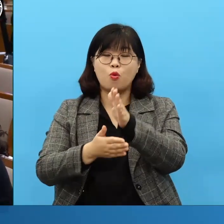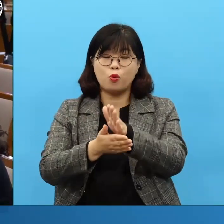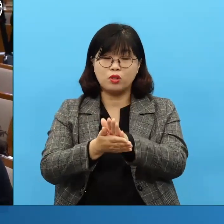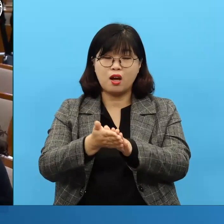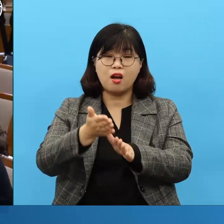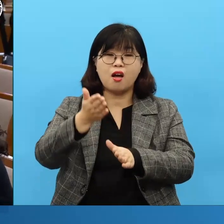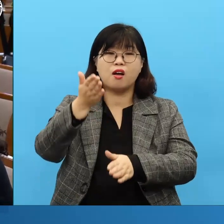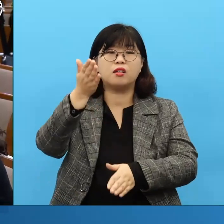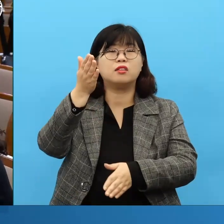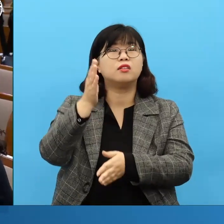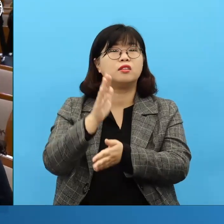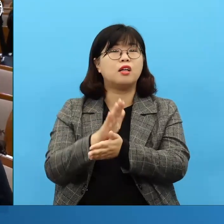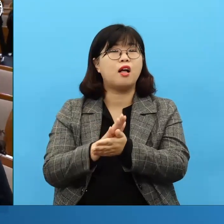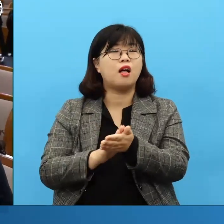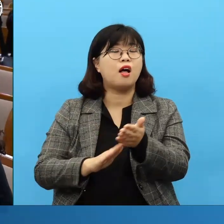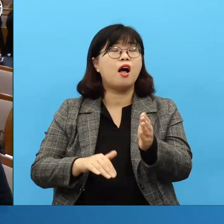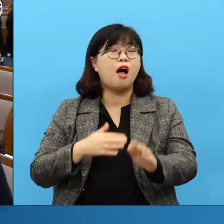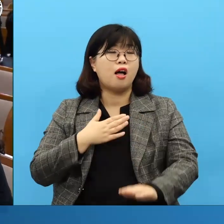없도다.